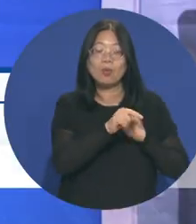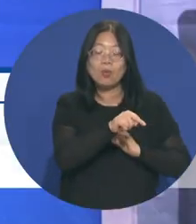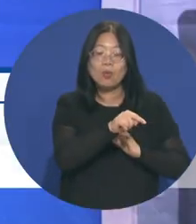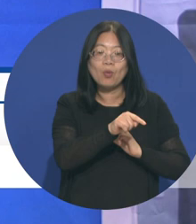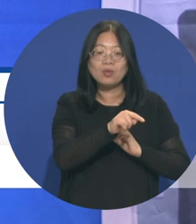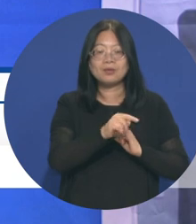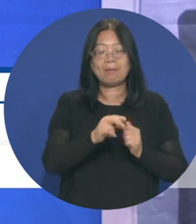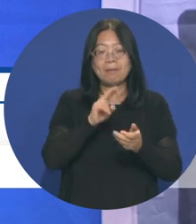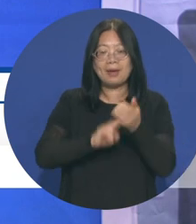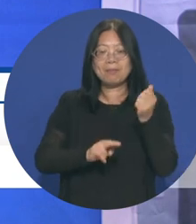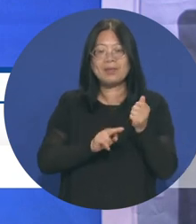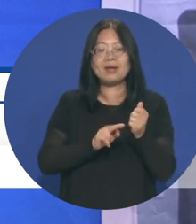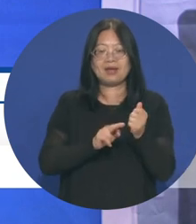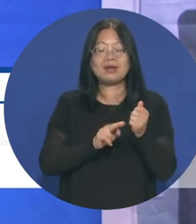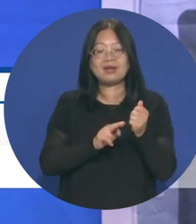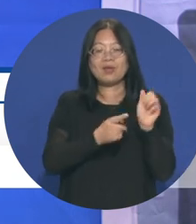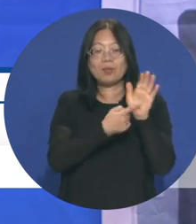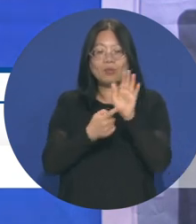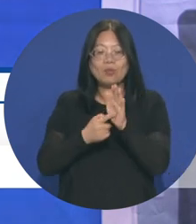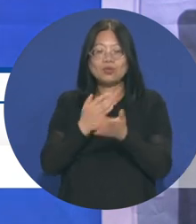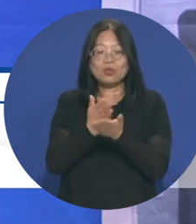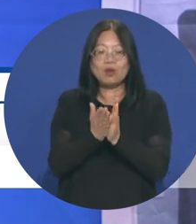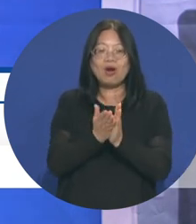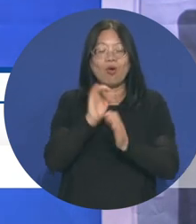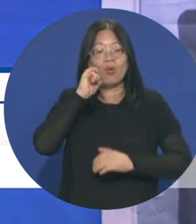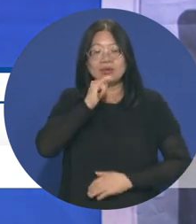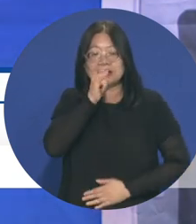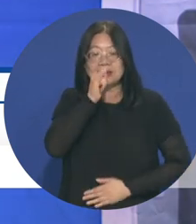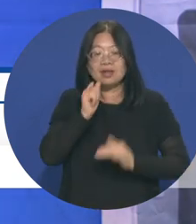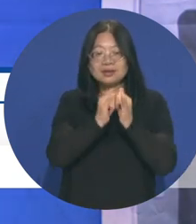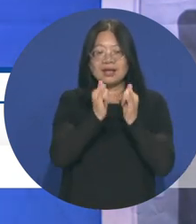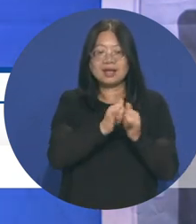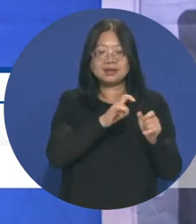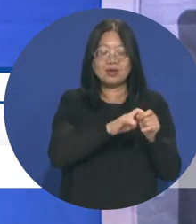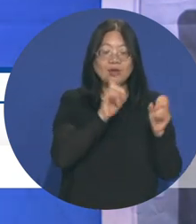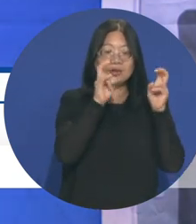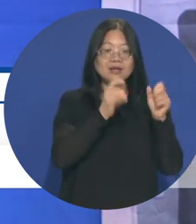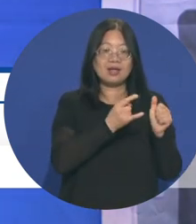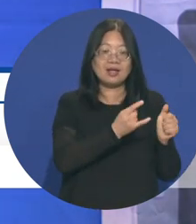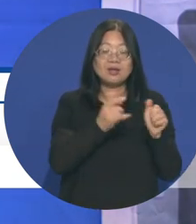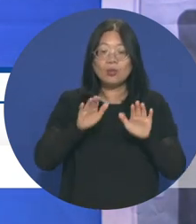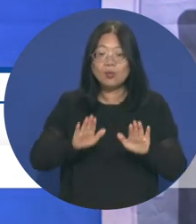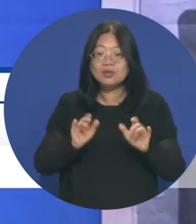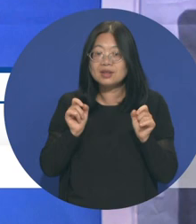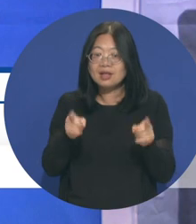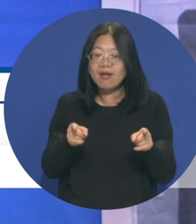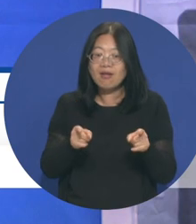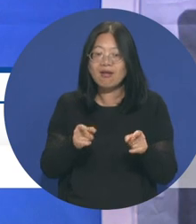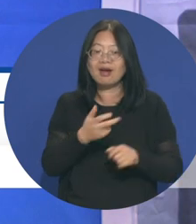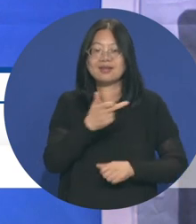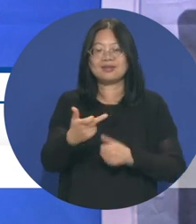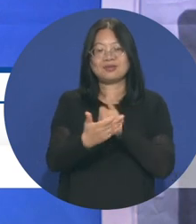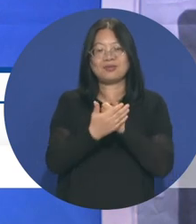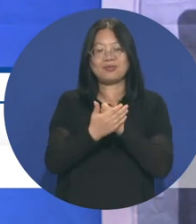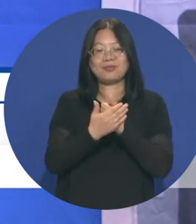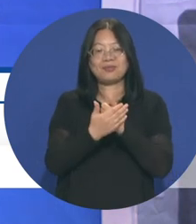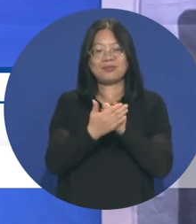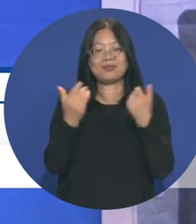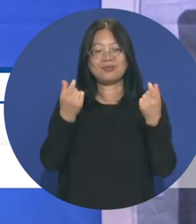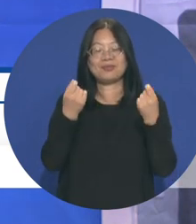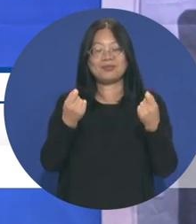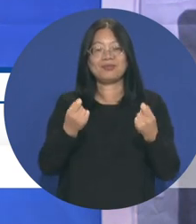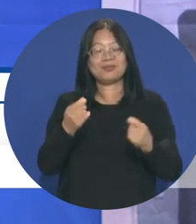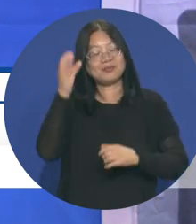이 부분이나 마케팅 부분이 제일 어렵더라고요. 그래서 어떻게 보면 이런 사회적 기업들한테 이런 기회가 되게 좀 큰 도움이